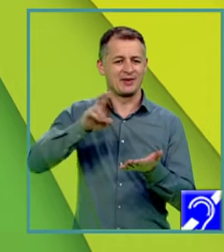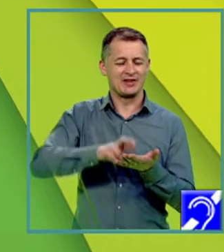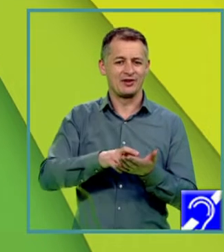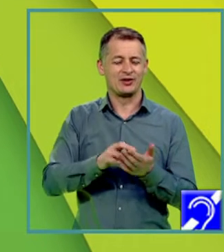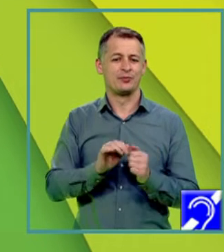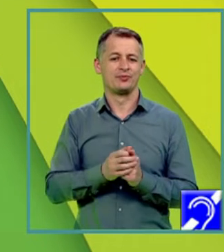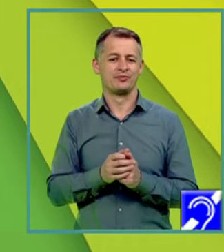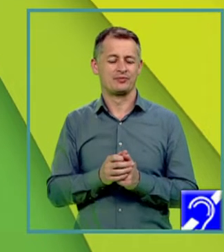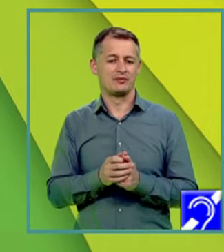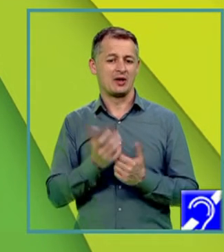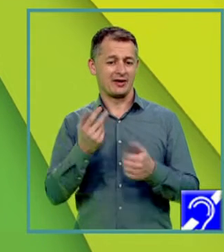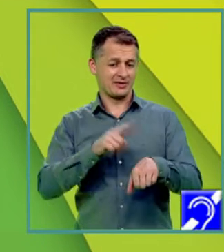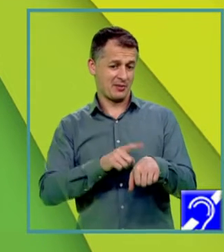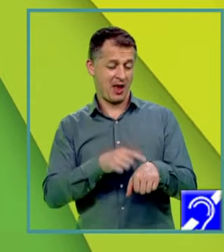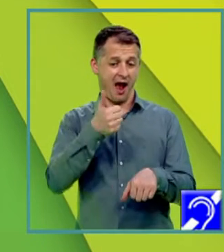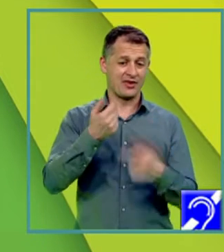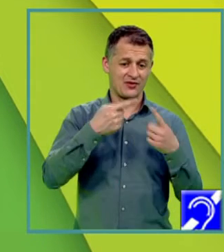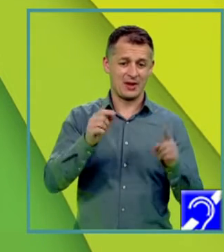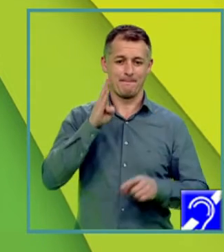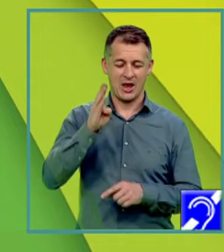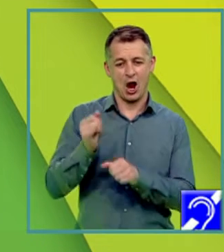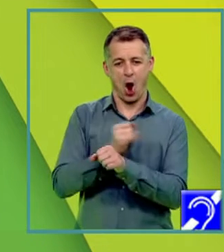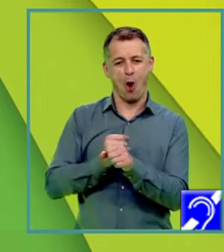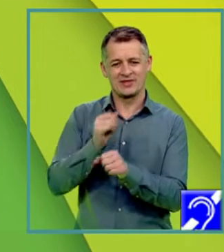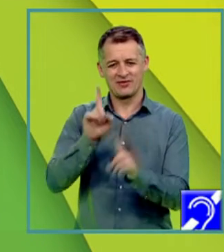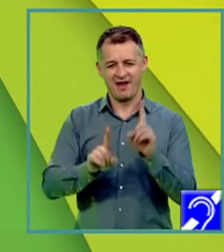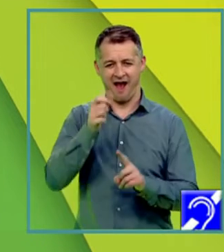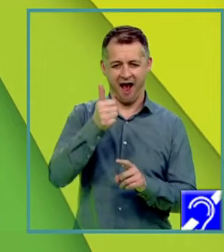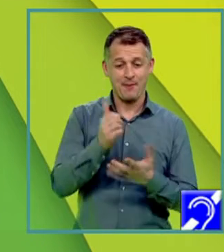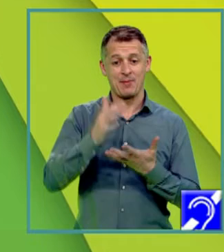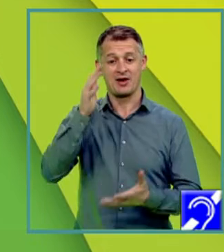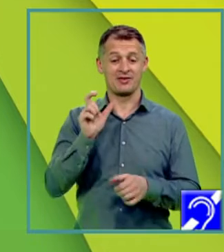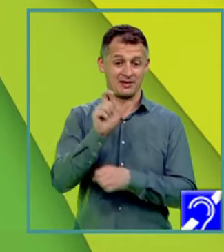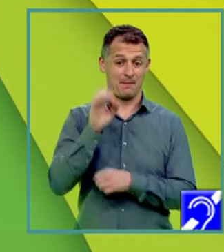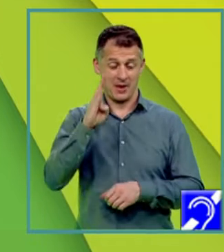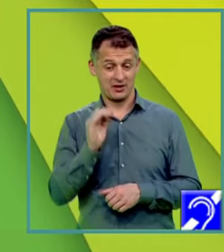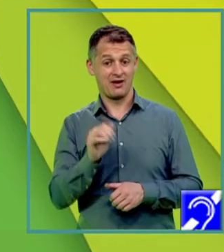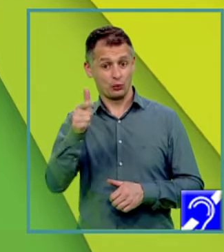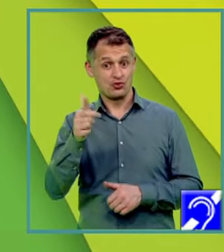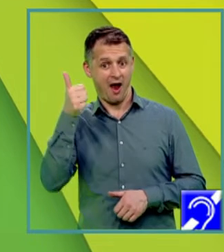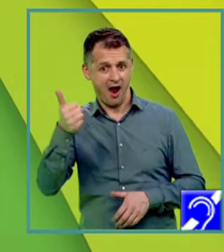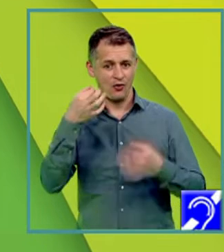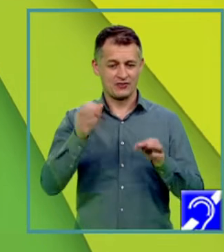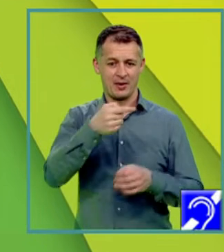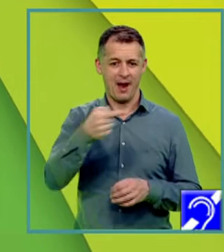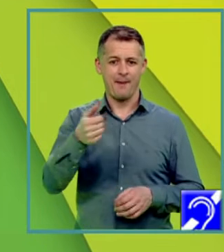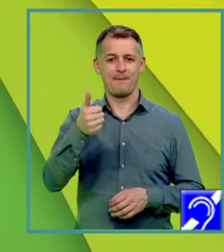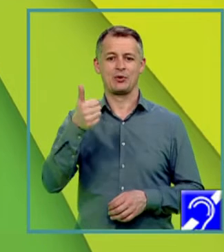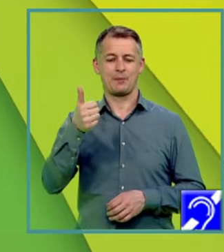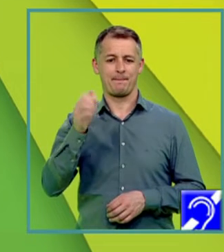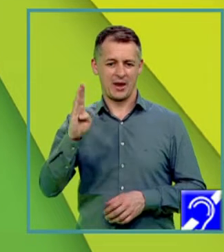Cât timp a este de merită b observăm că dacă ai mai mare decât b atunci a va fi a minus b